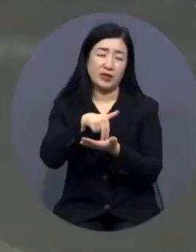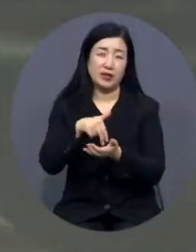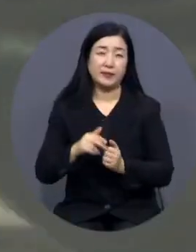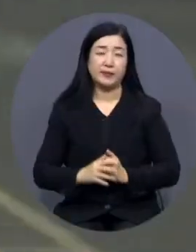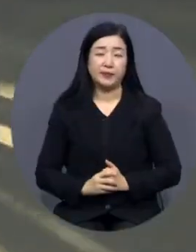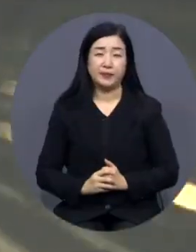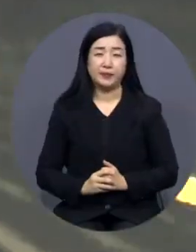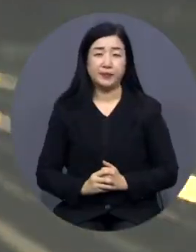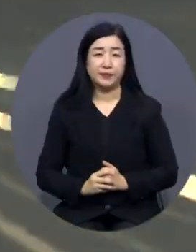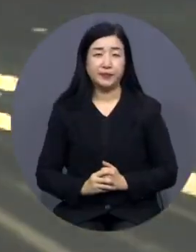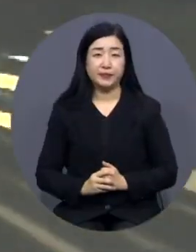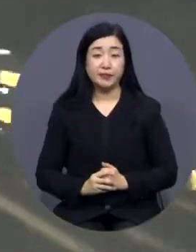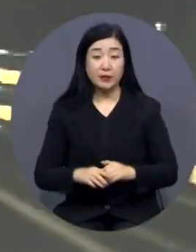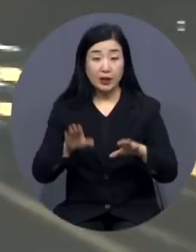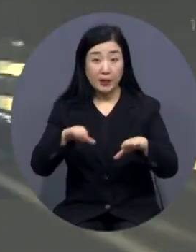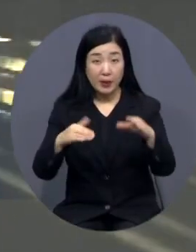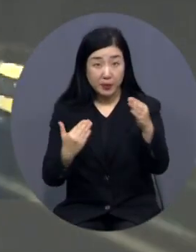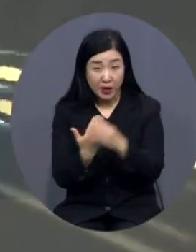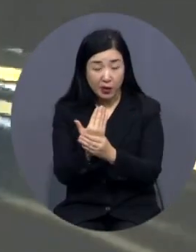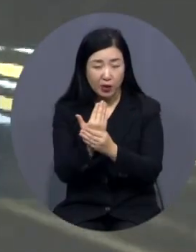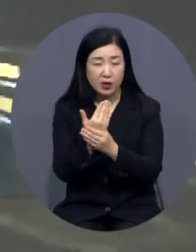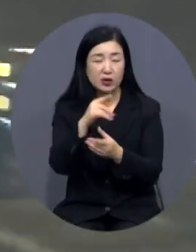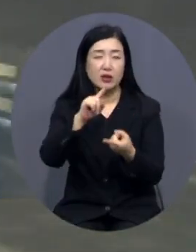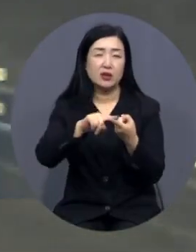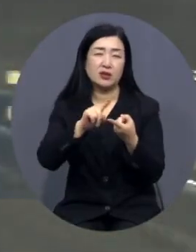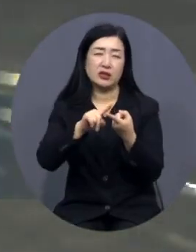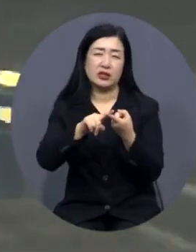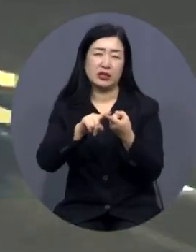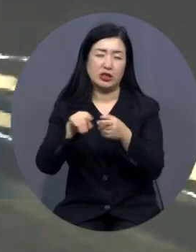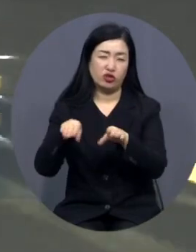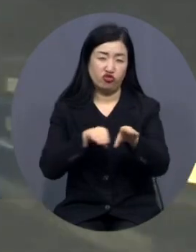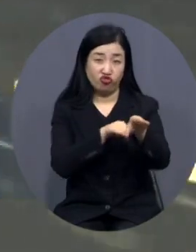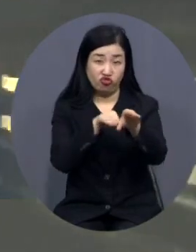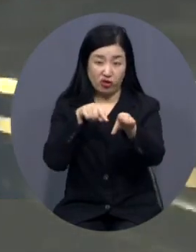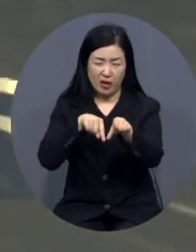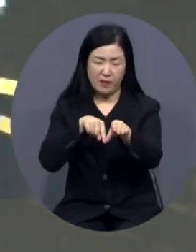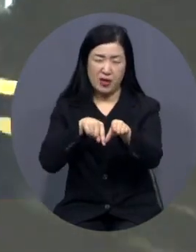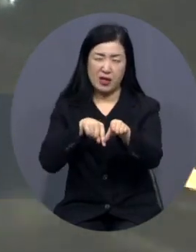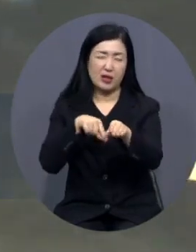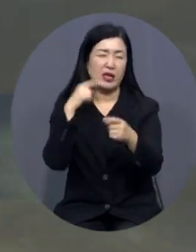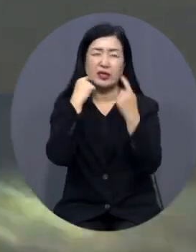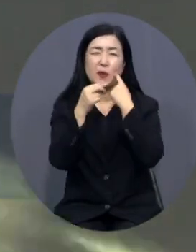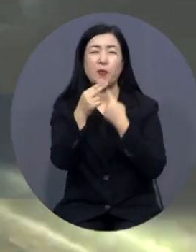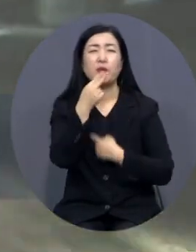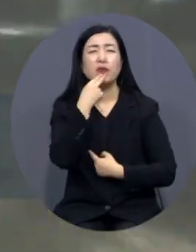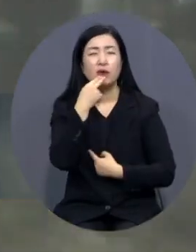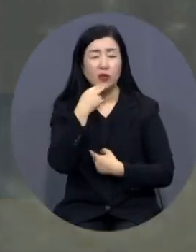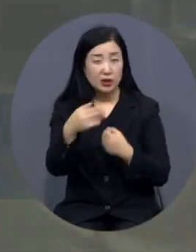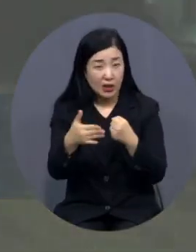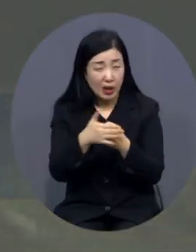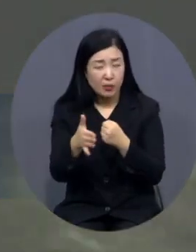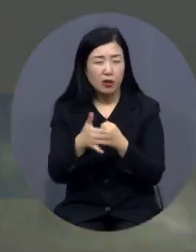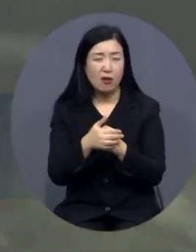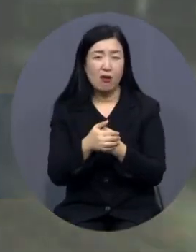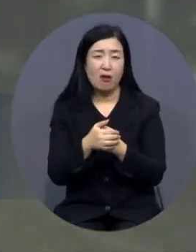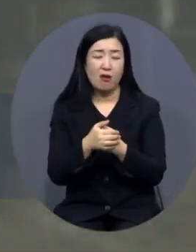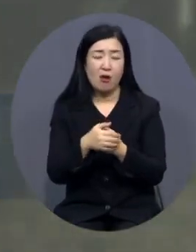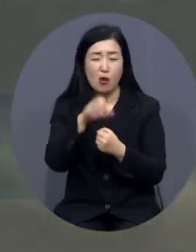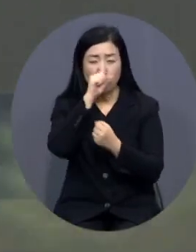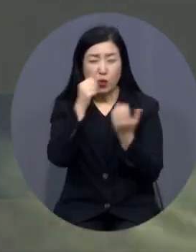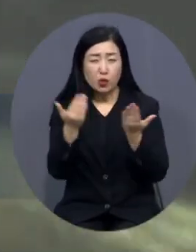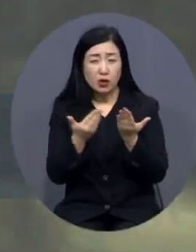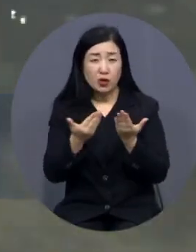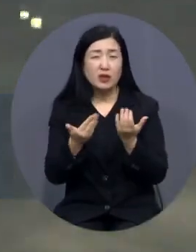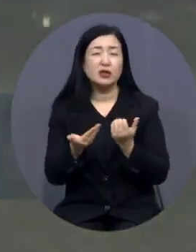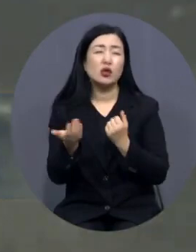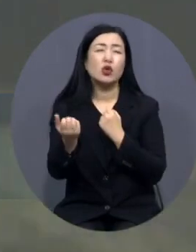겁니다. 이번 사건의 경우에는 그 추적자가 다치지 않았습니다. 이와 같은 경우에는 의사상자에 해당 안